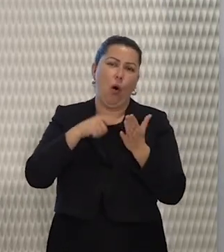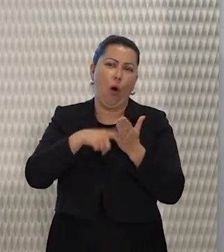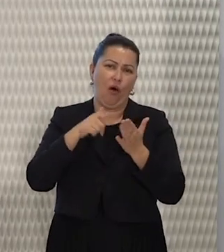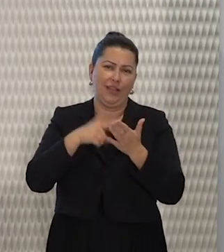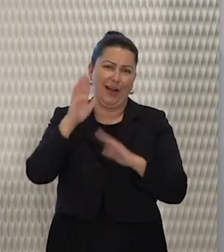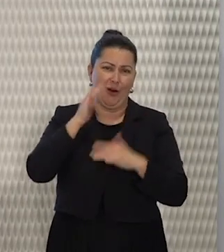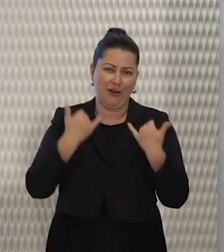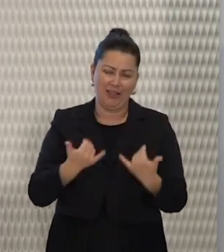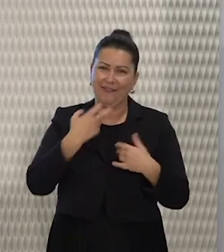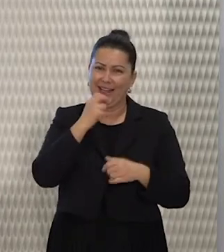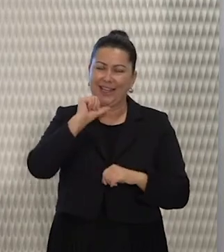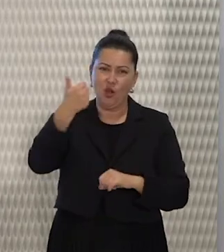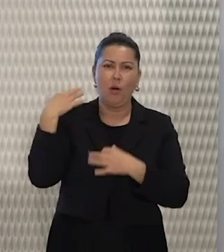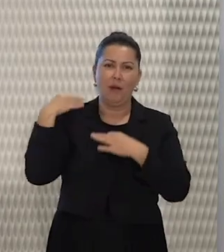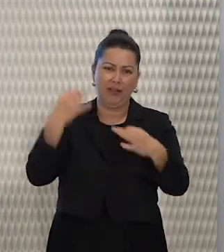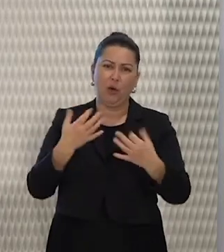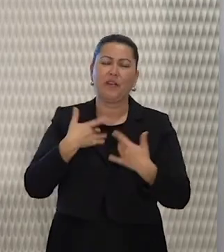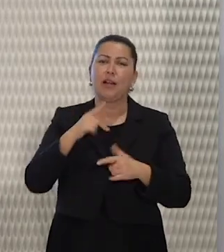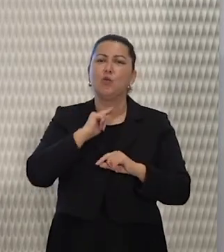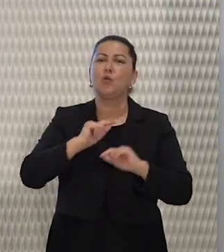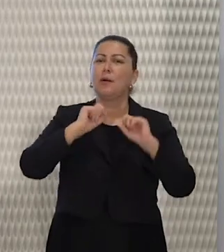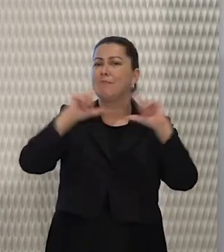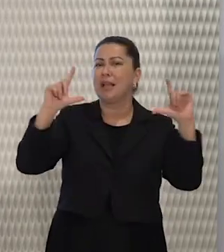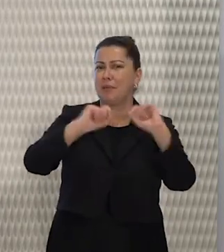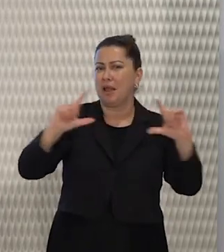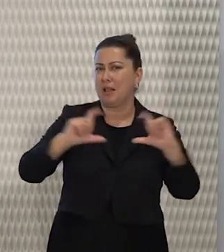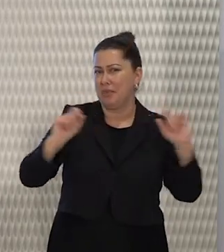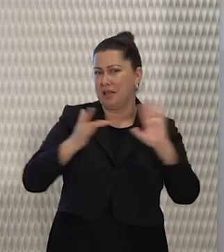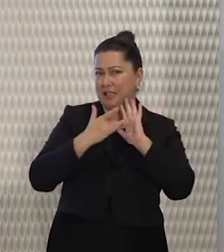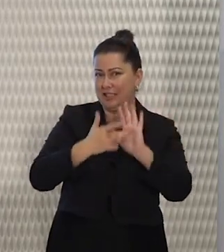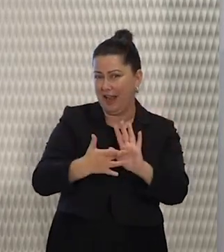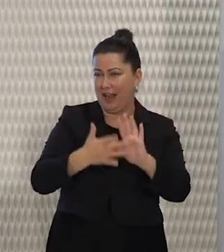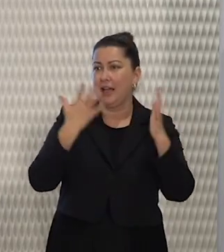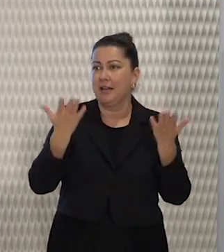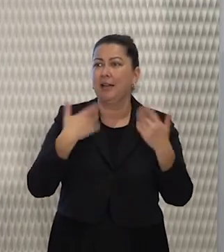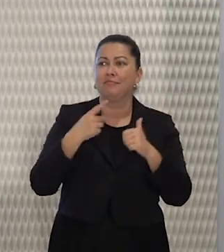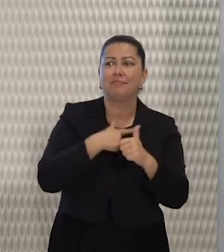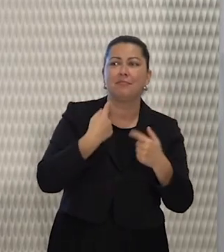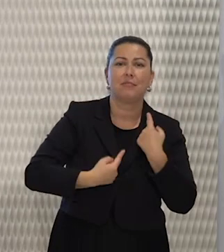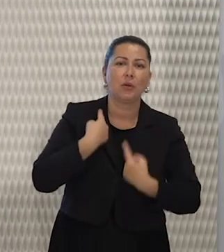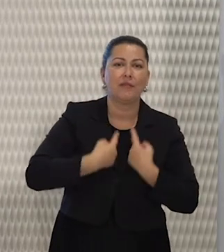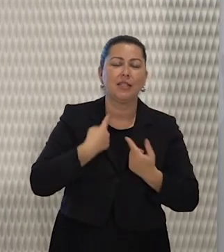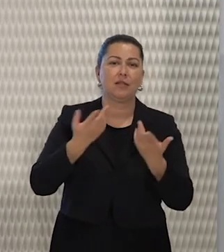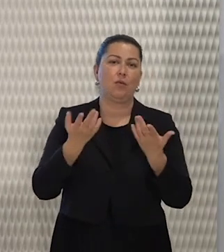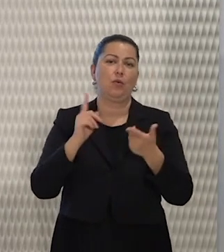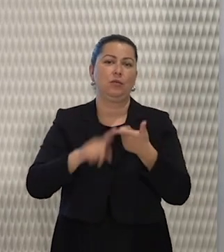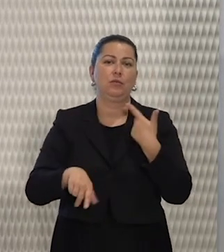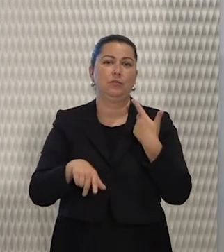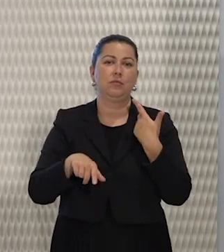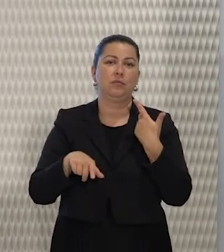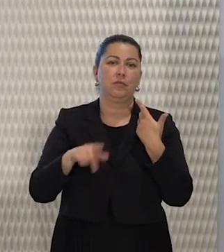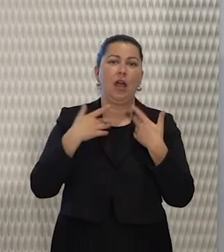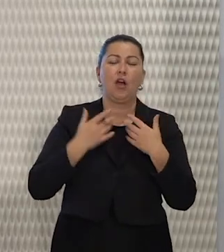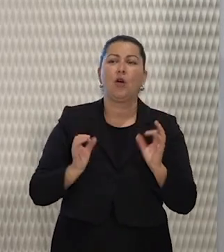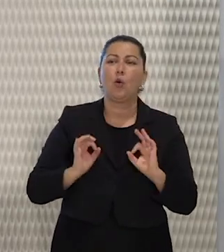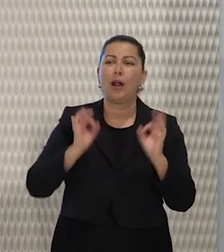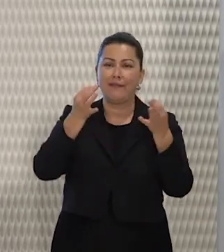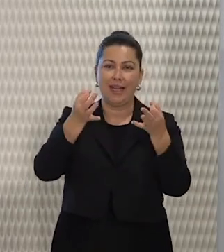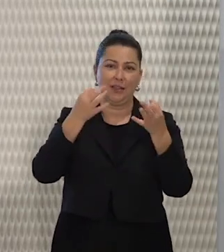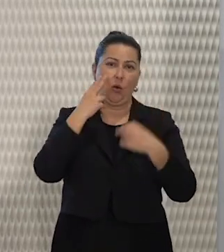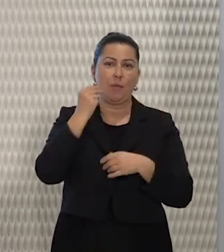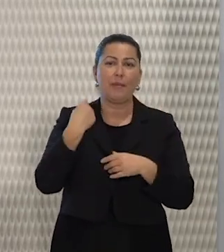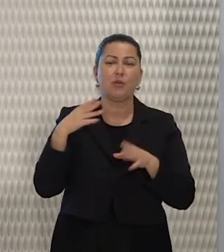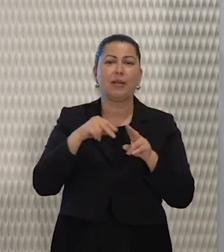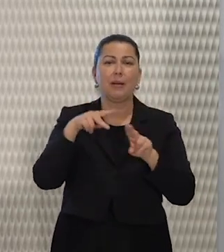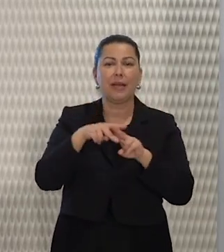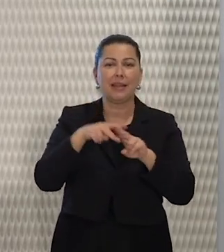nochmal wiederholen, vielleicht nochmal die Bilder darstellen. Es reicht von der Motivation, es reicht von der Qualifikation, die Menschen mit